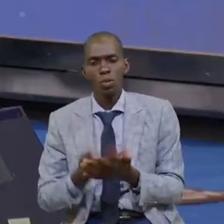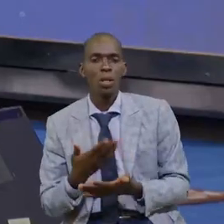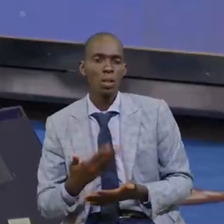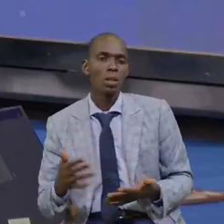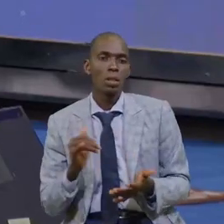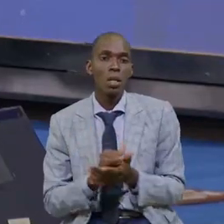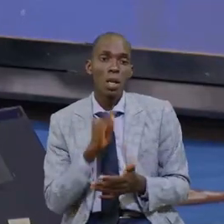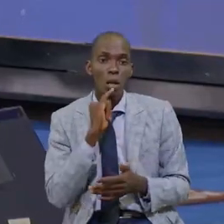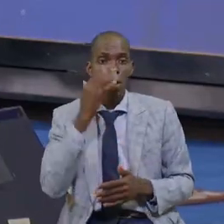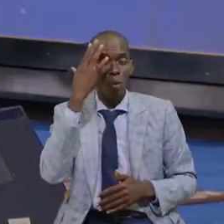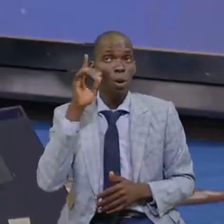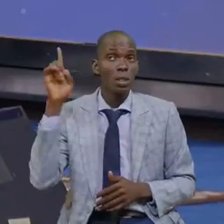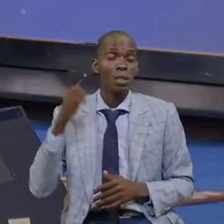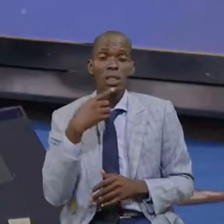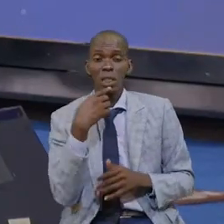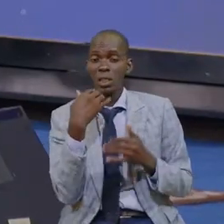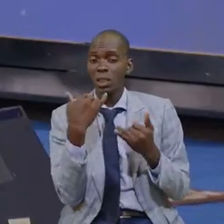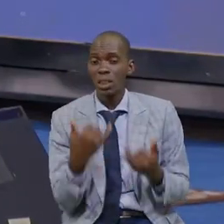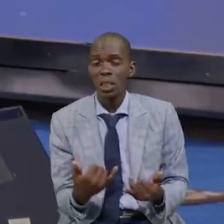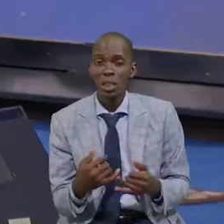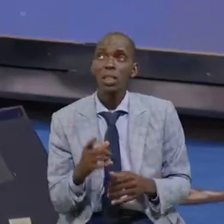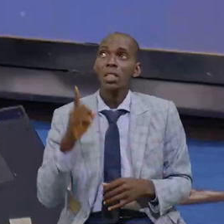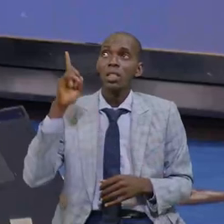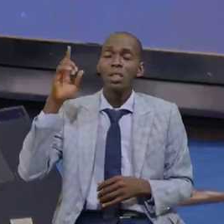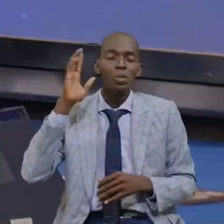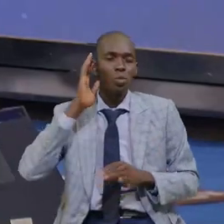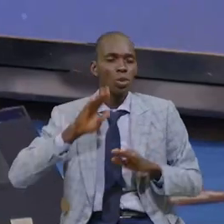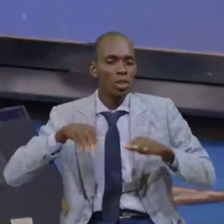pourquoi il dit maintenant qu'il va nous donner maintenant